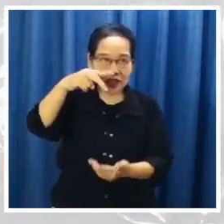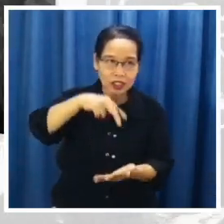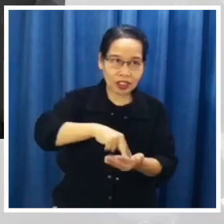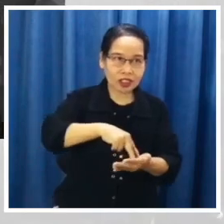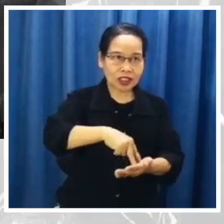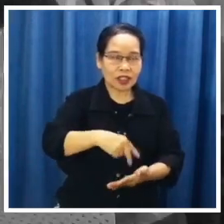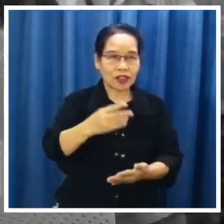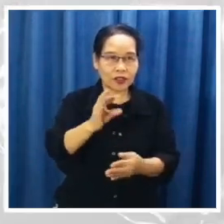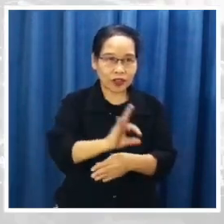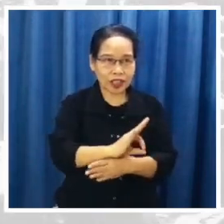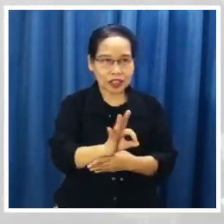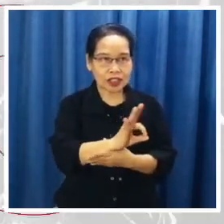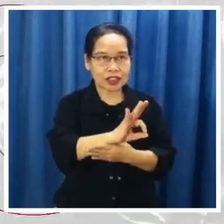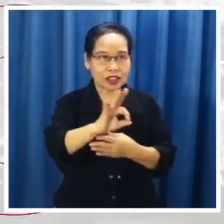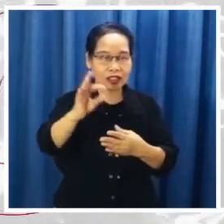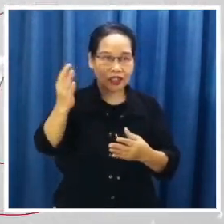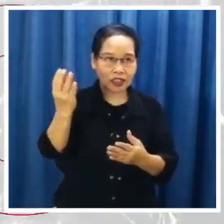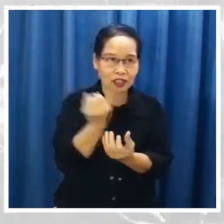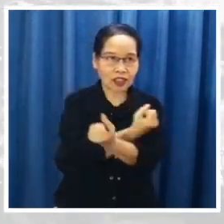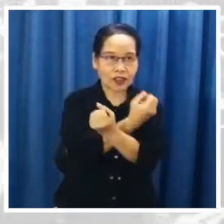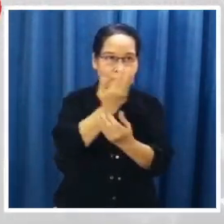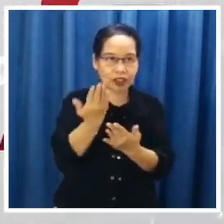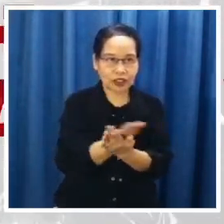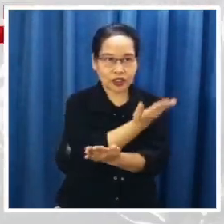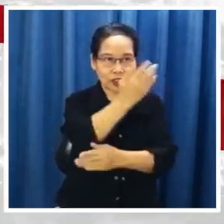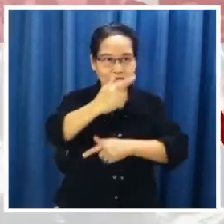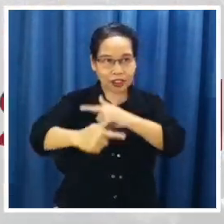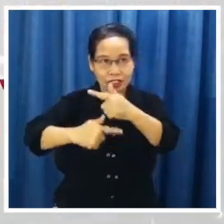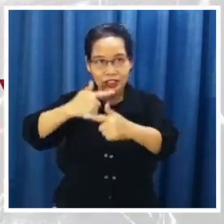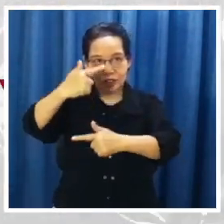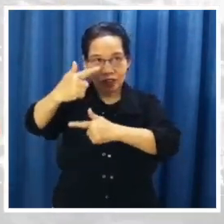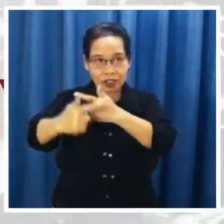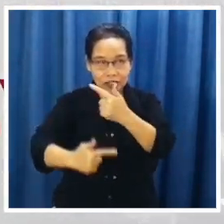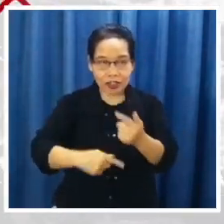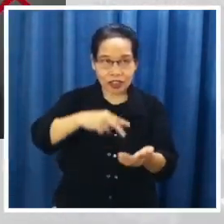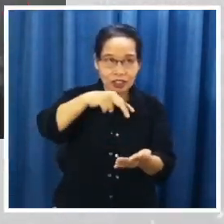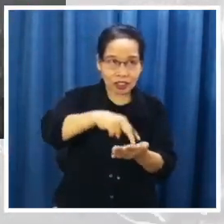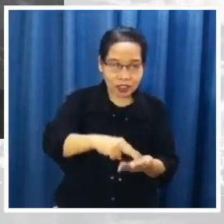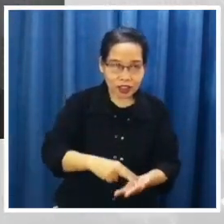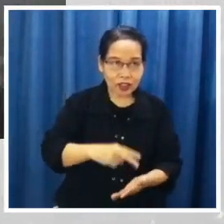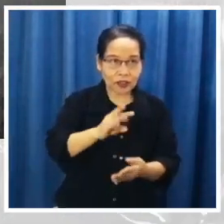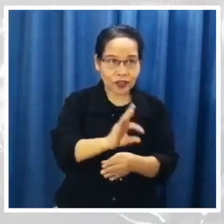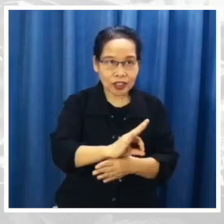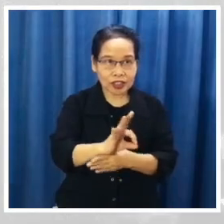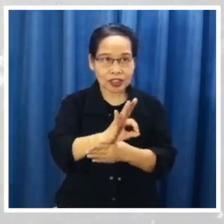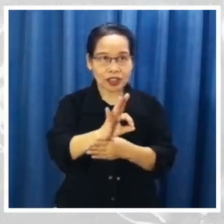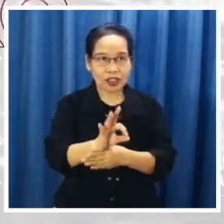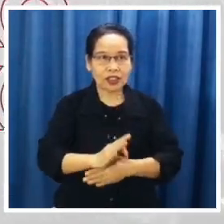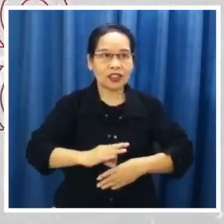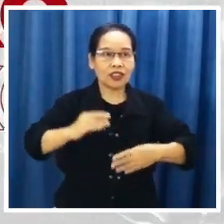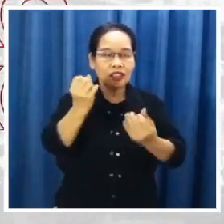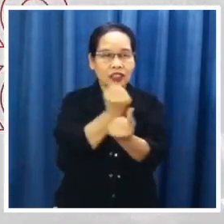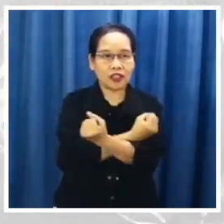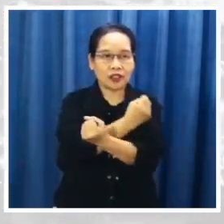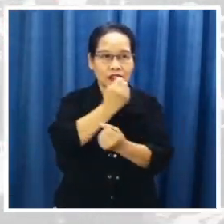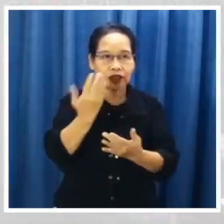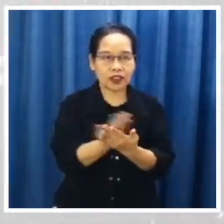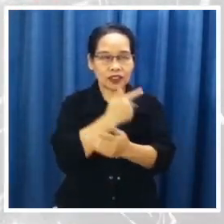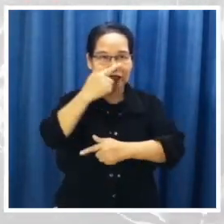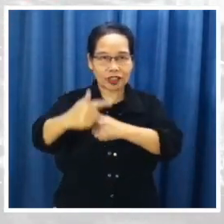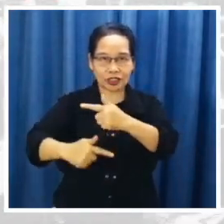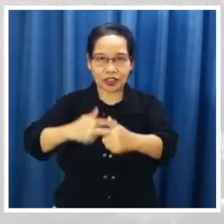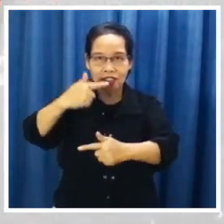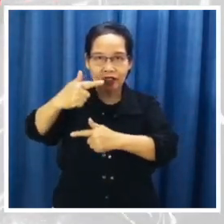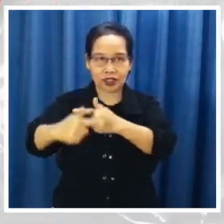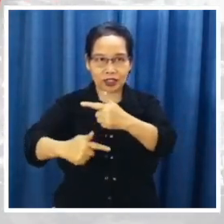henerasyon. Stand ko, flex ko. Ang lab ko, bagong henerasyon. Stand ko, flex ko. Ang lab ko,